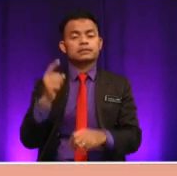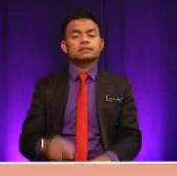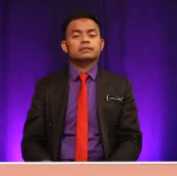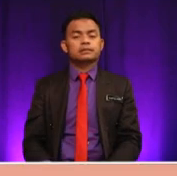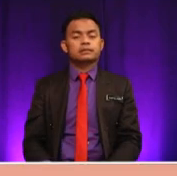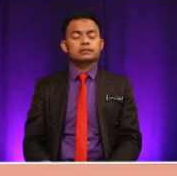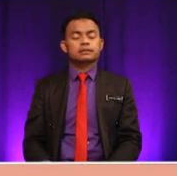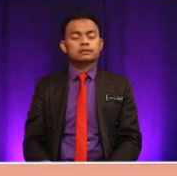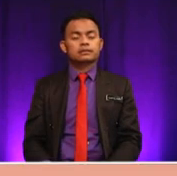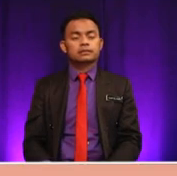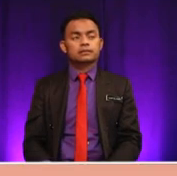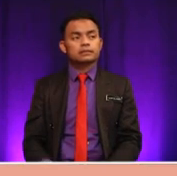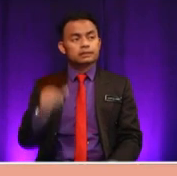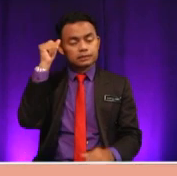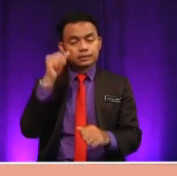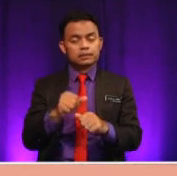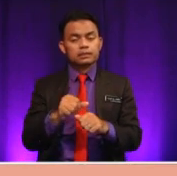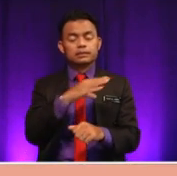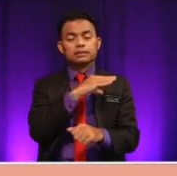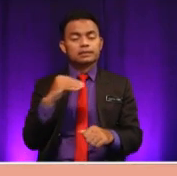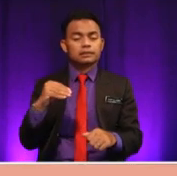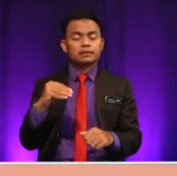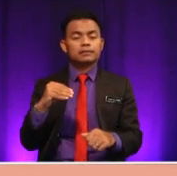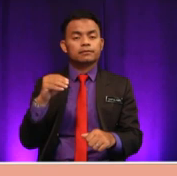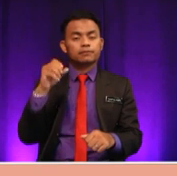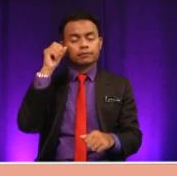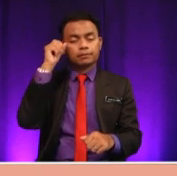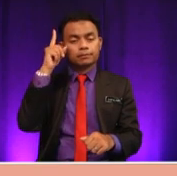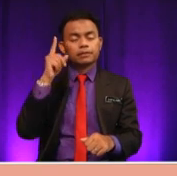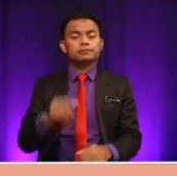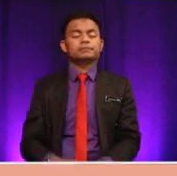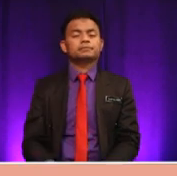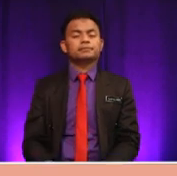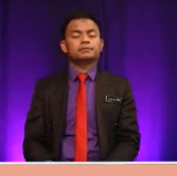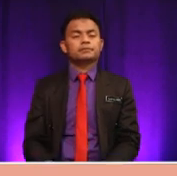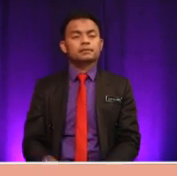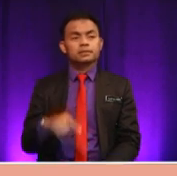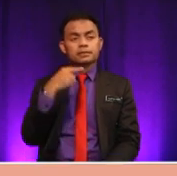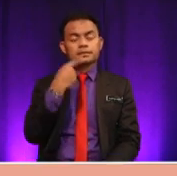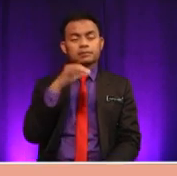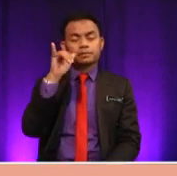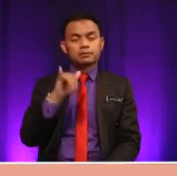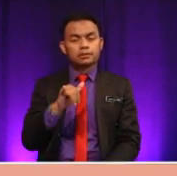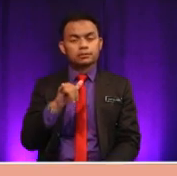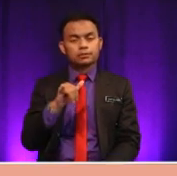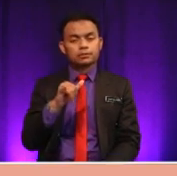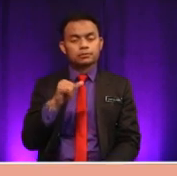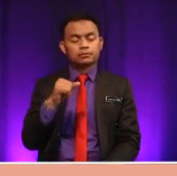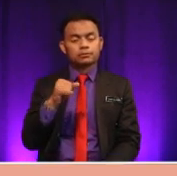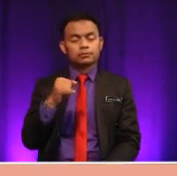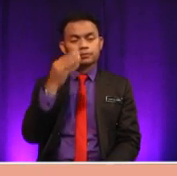ingat juga menghafal juga jadi di sini Saya tidak tahu siapa untuk seorang petani